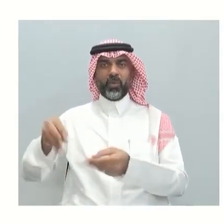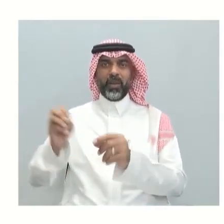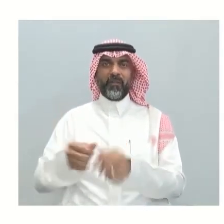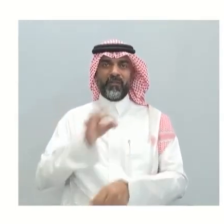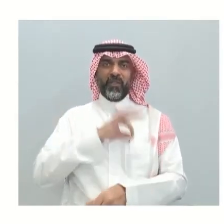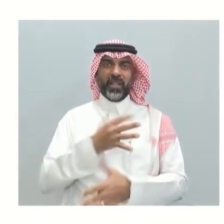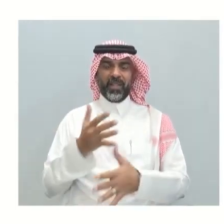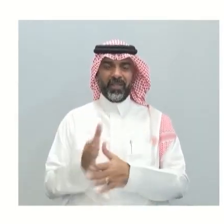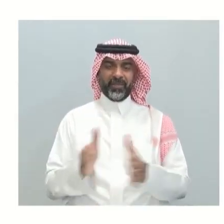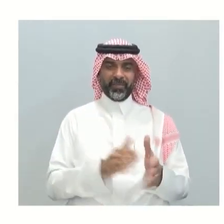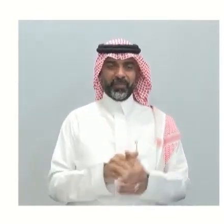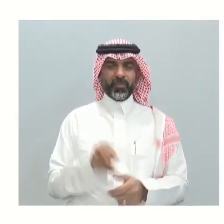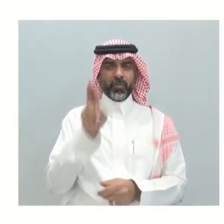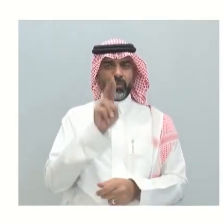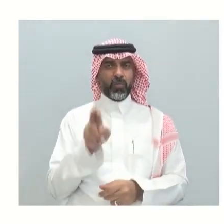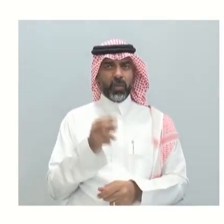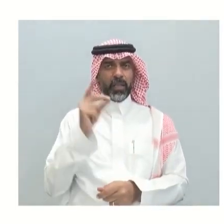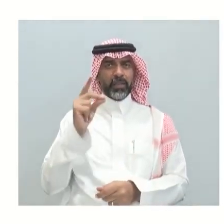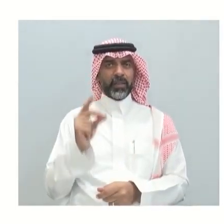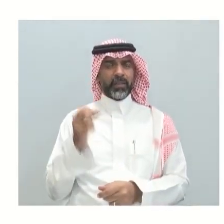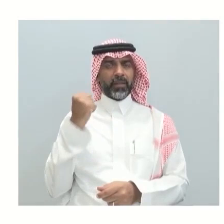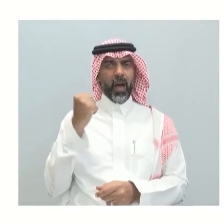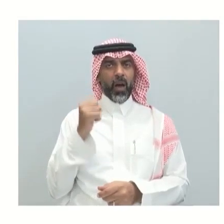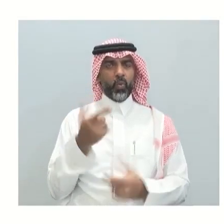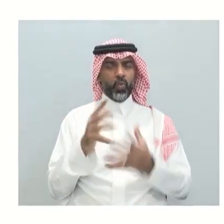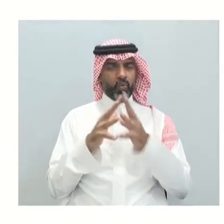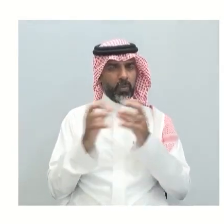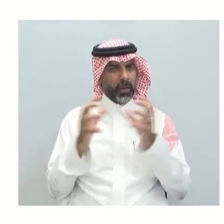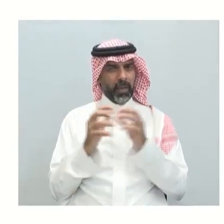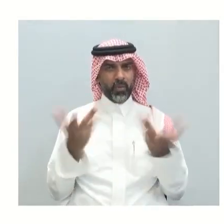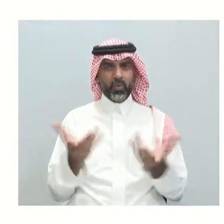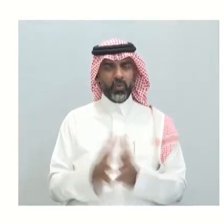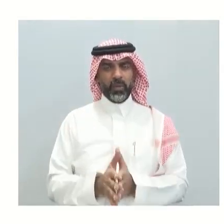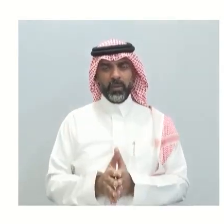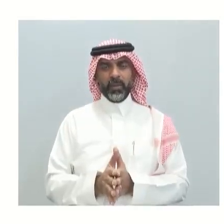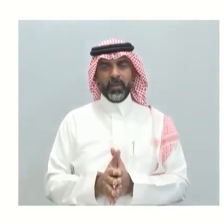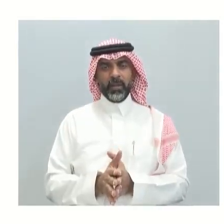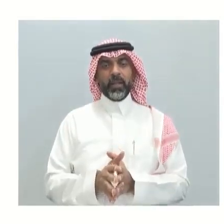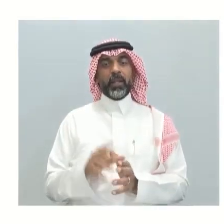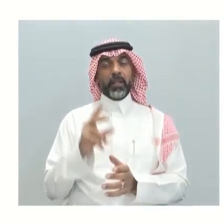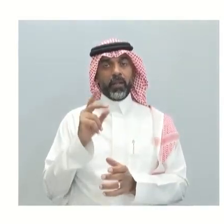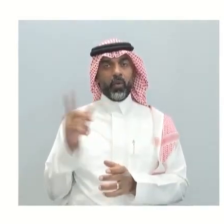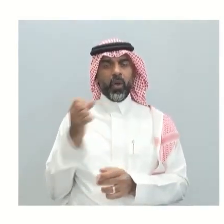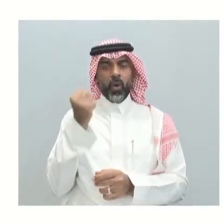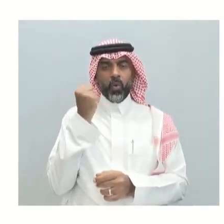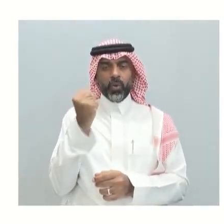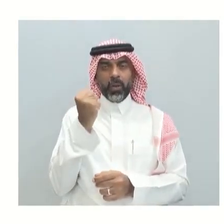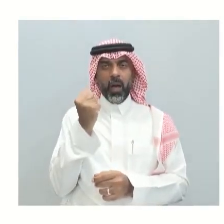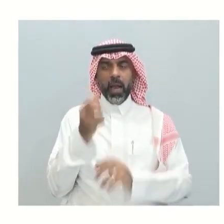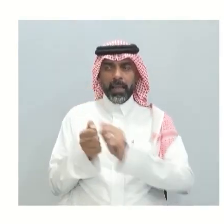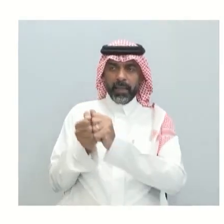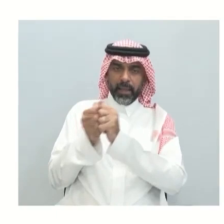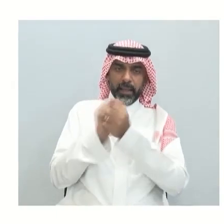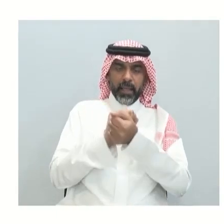الثالث ماذا نقصد بالطاقه ماذا نعني بالطاقه كيف نعرف الطاقه اتفقنا سويا بان الطاقه هي القدره على